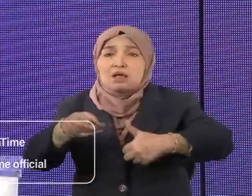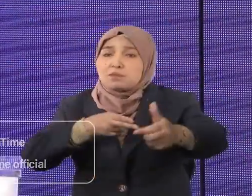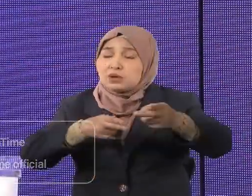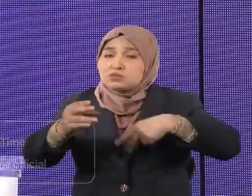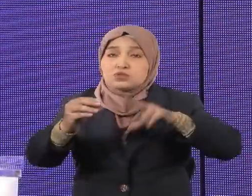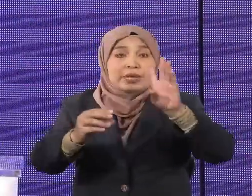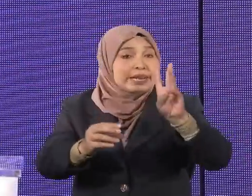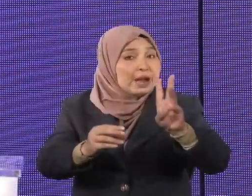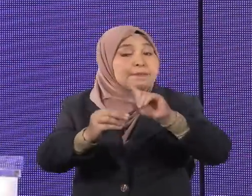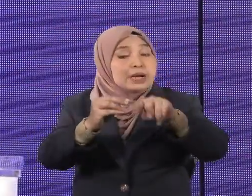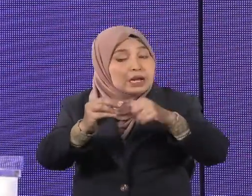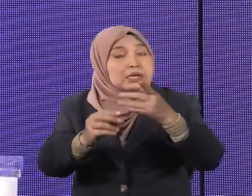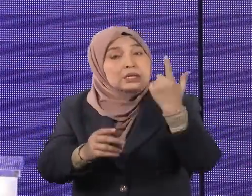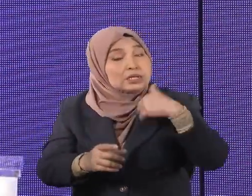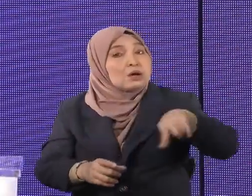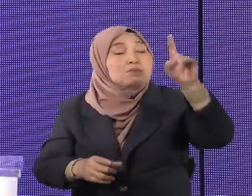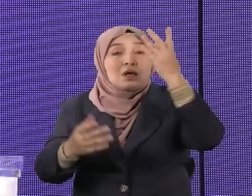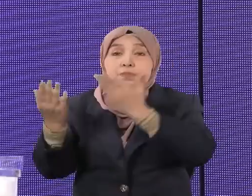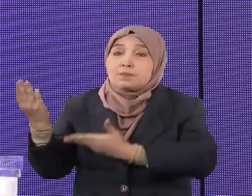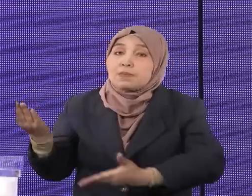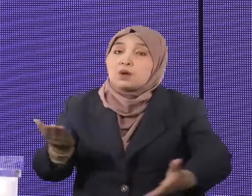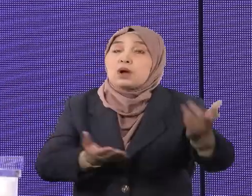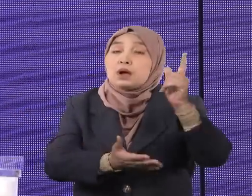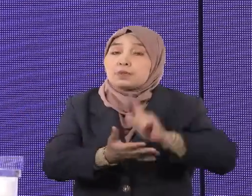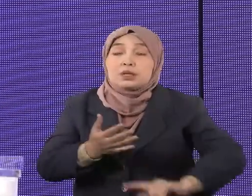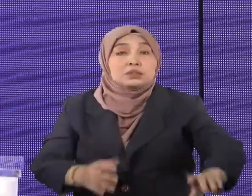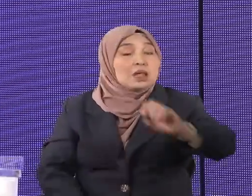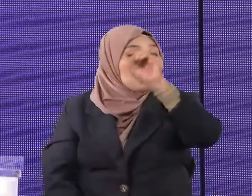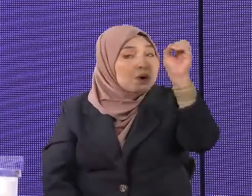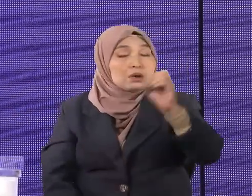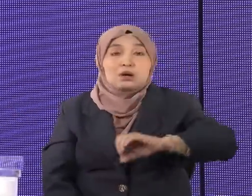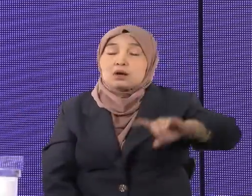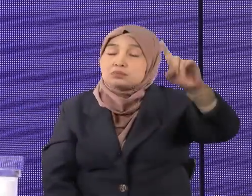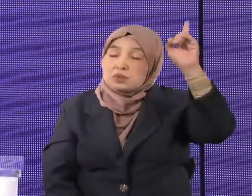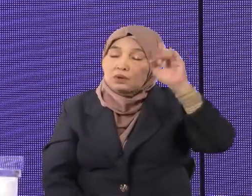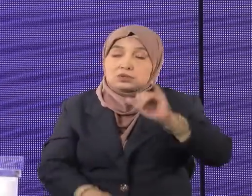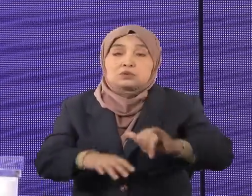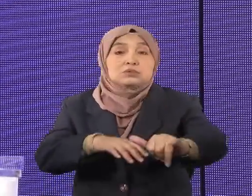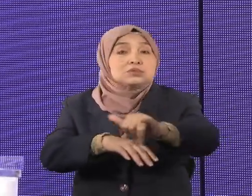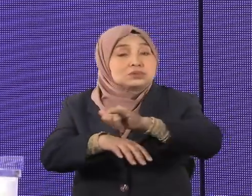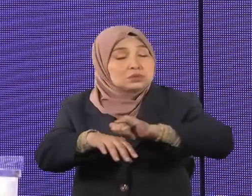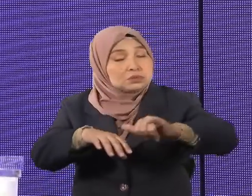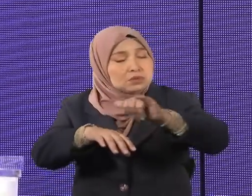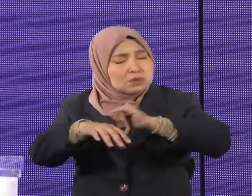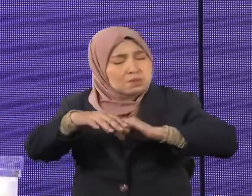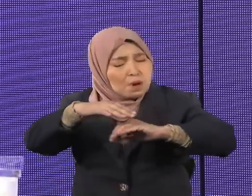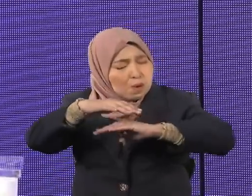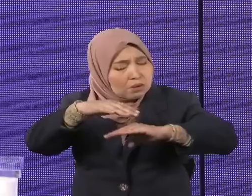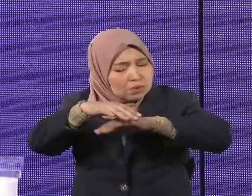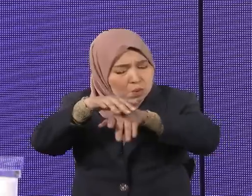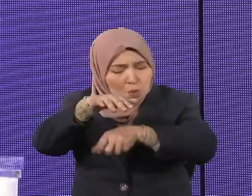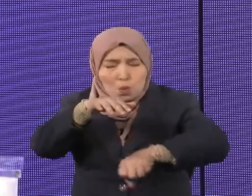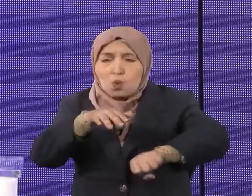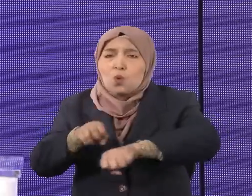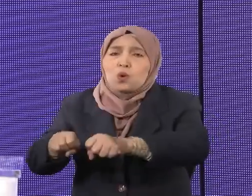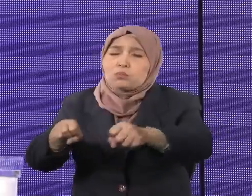enam perkara tadi. Jadi Allah membawakan apa di dalam tawaran Allah, iaitu jannatun tajri min tahtihal anhar,